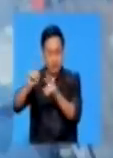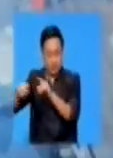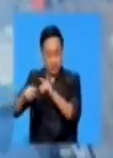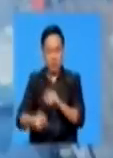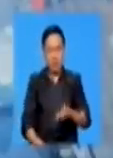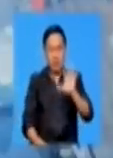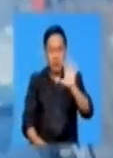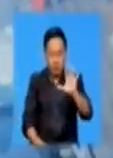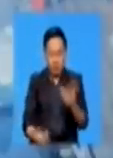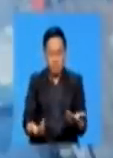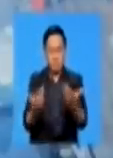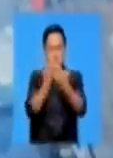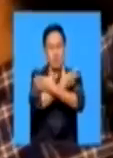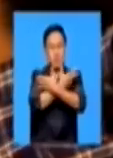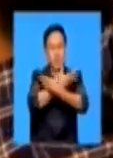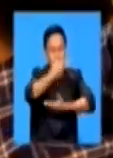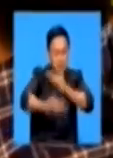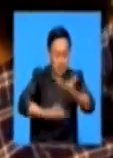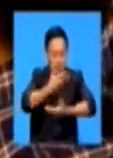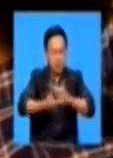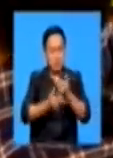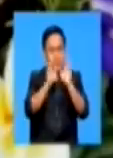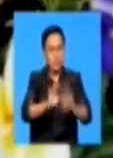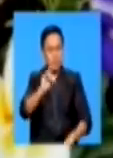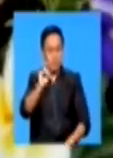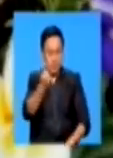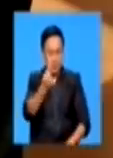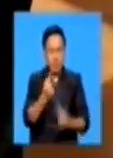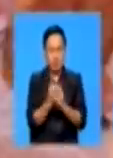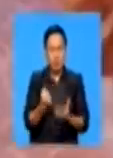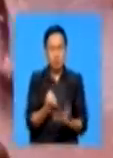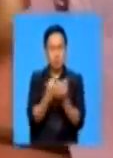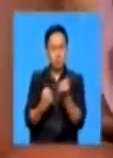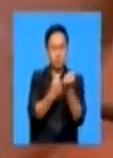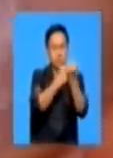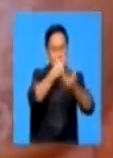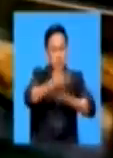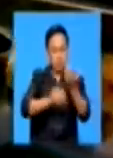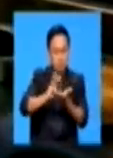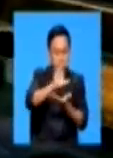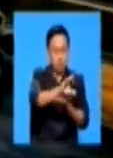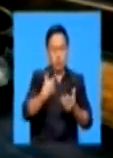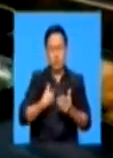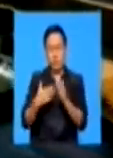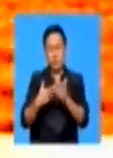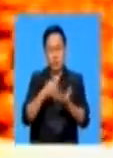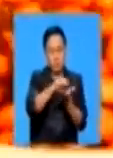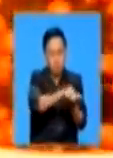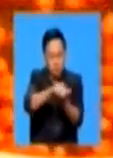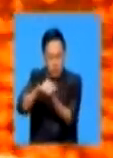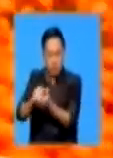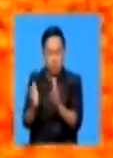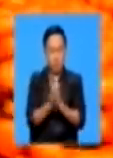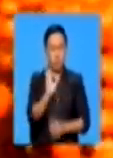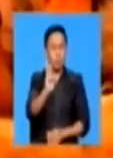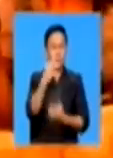ค้าสู่การค้าการบริการเพื่อเป็นจักรกลใหม่นะครับในการขับเคลื่อนการค้าโดยมีธุรกิจบริการที่ให้ความสำคัญ6ประเภ